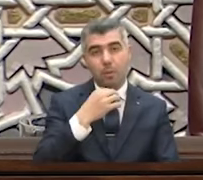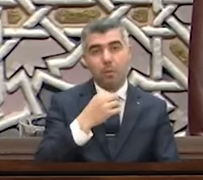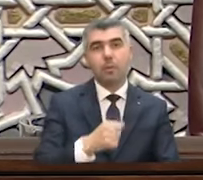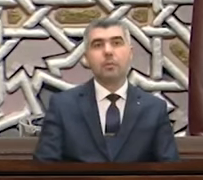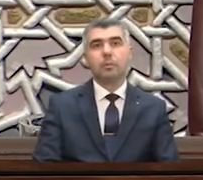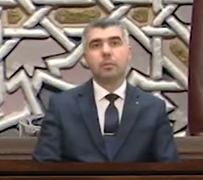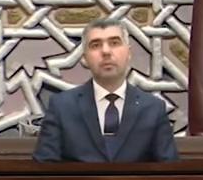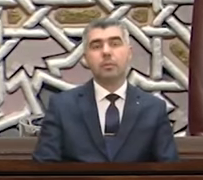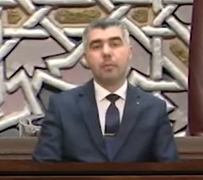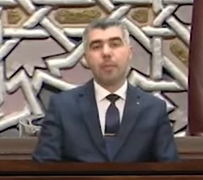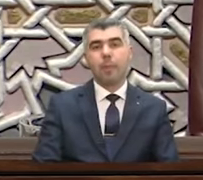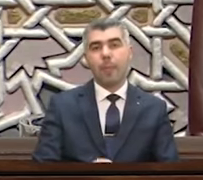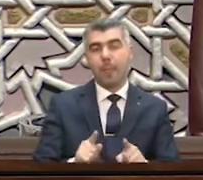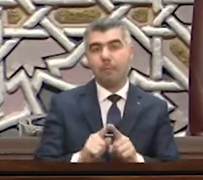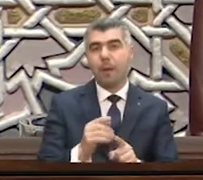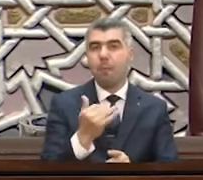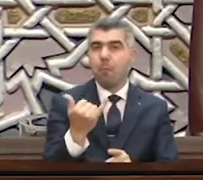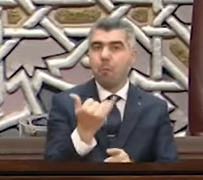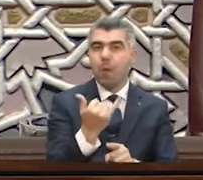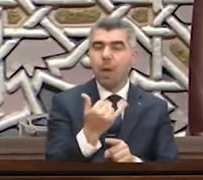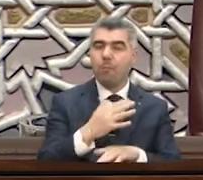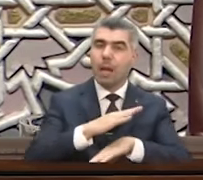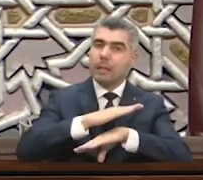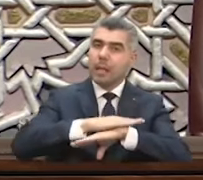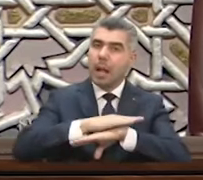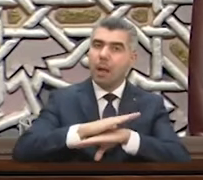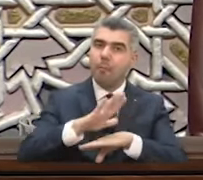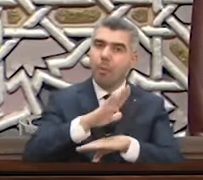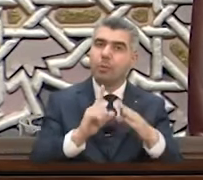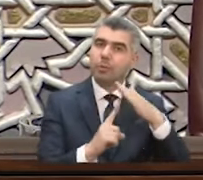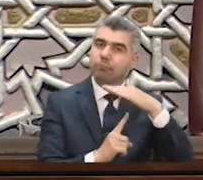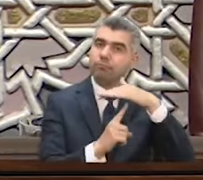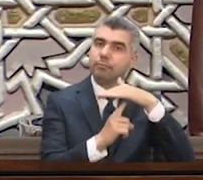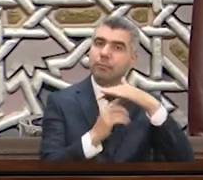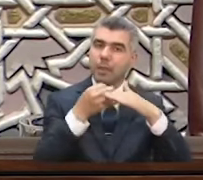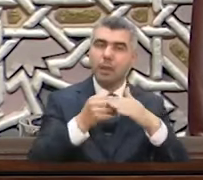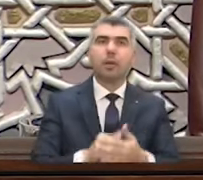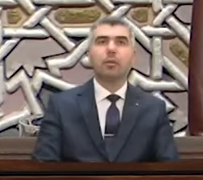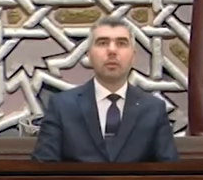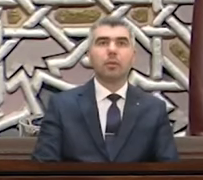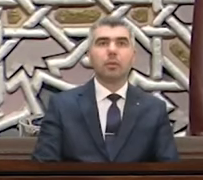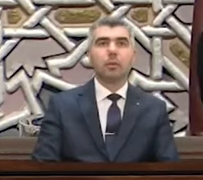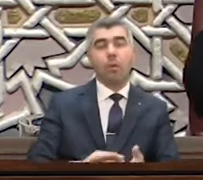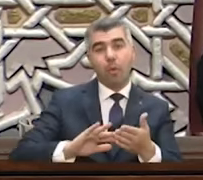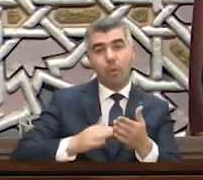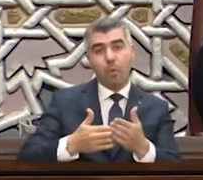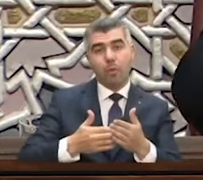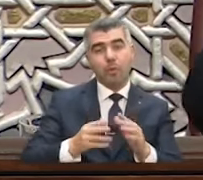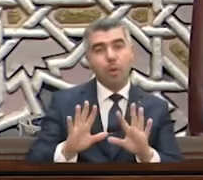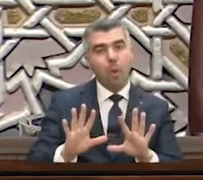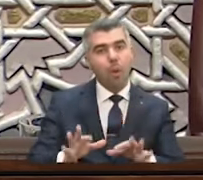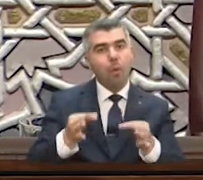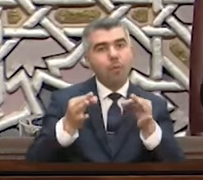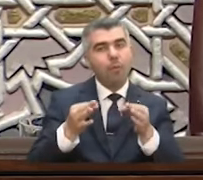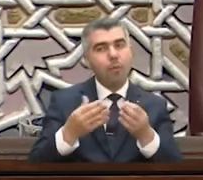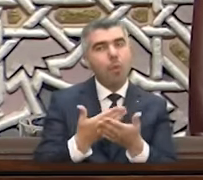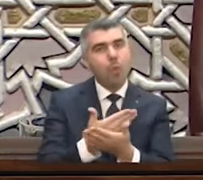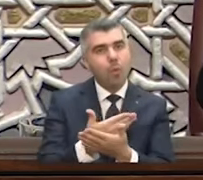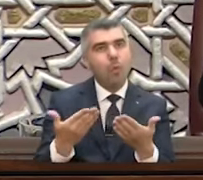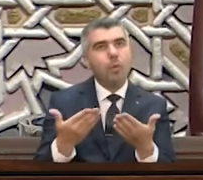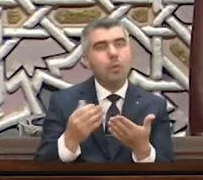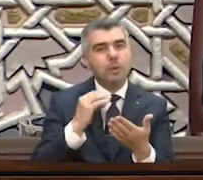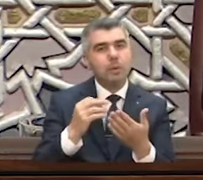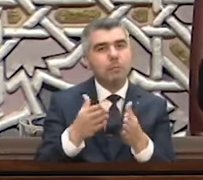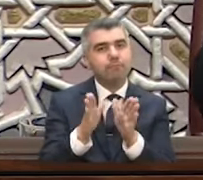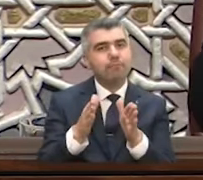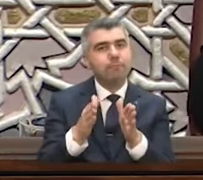بأنه لابد أن نحترم هذا الشيء ديال نقط النظام، ونمشيو في إطار أننا نتفاعل إيجابا مع دورة